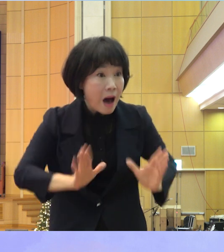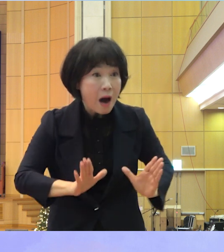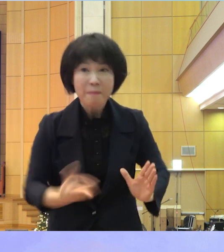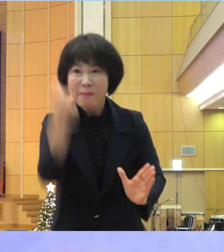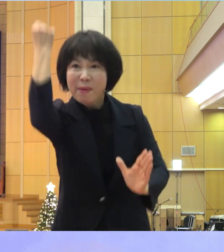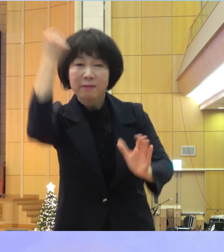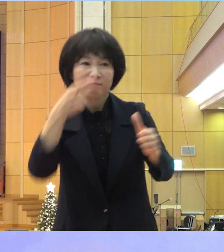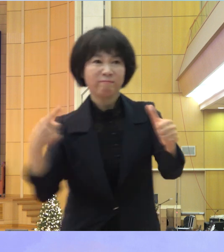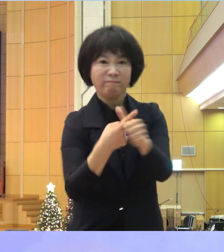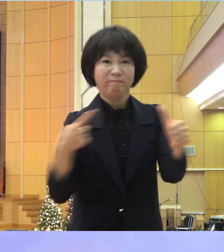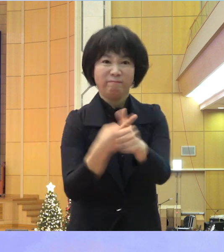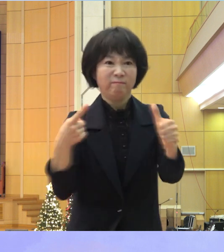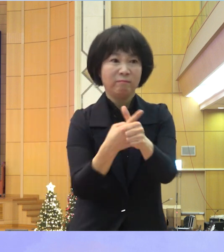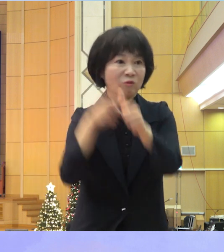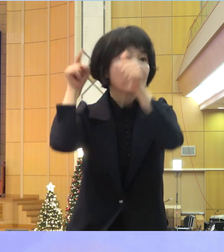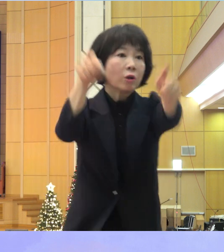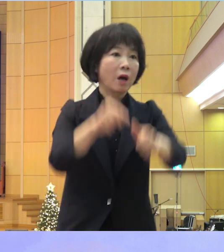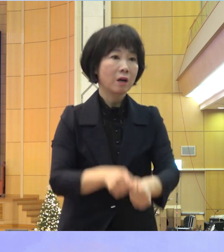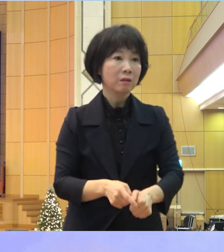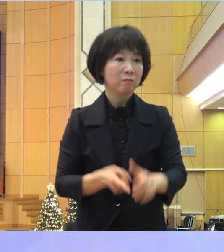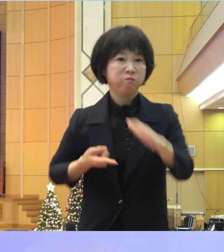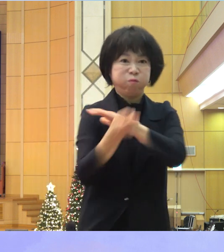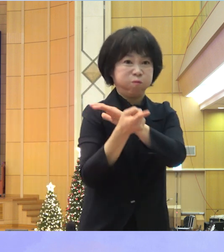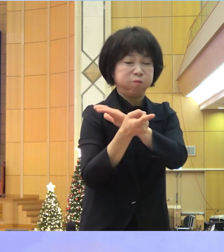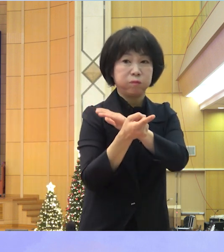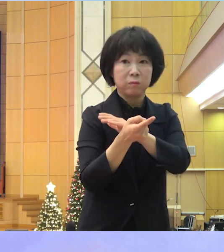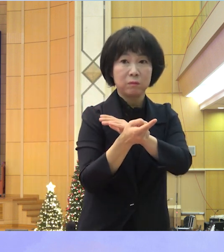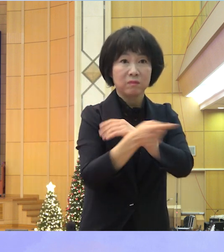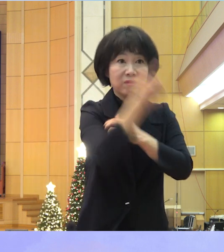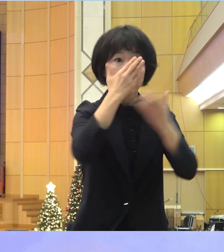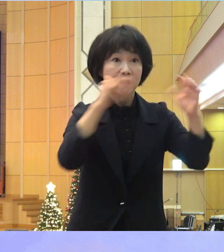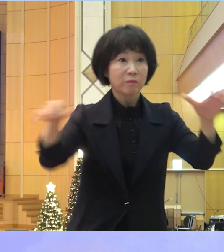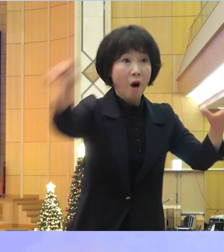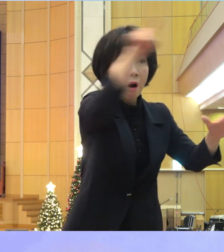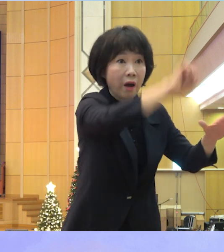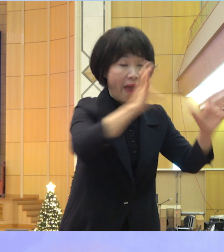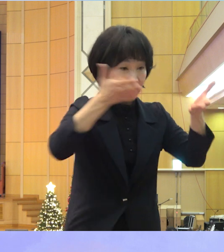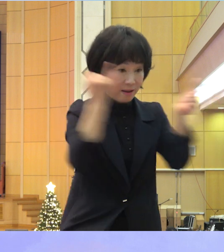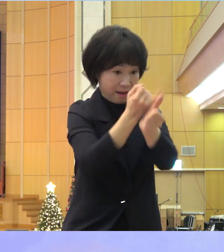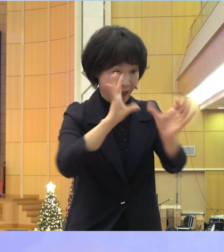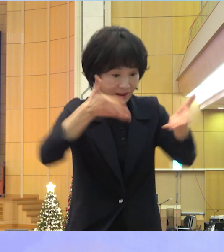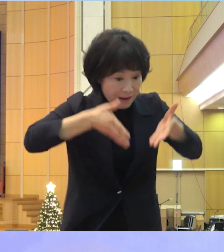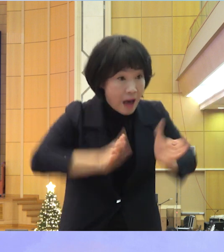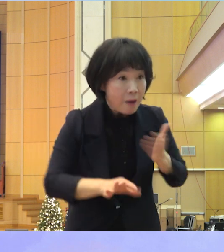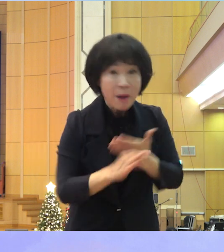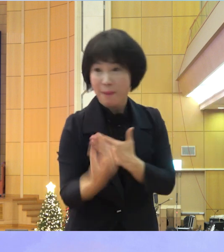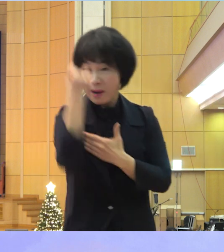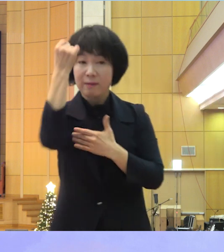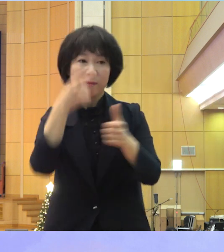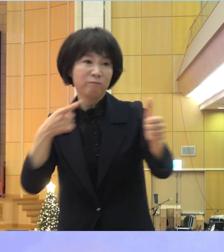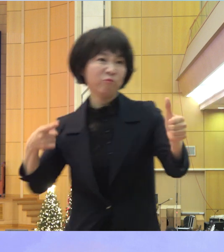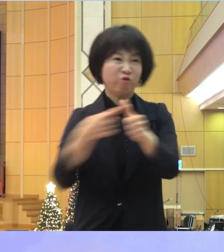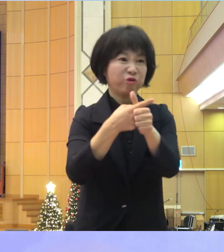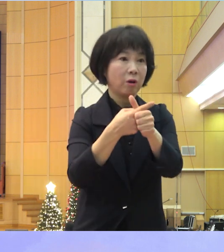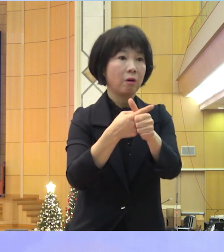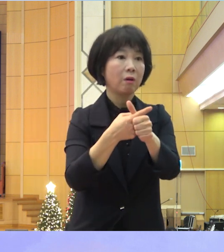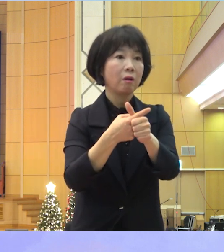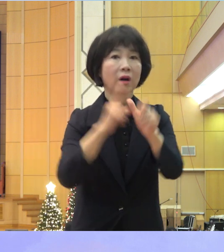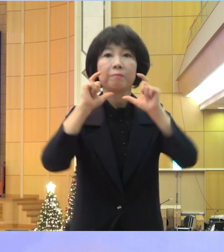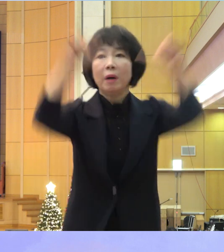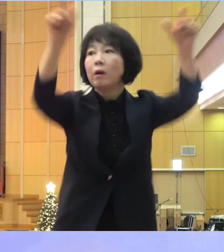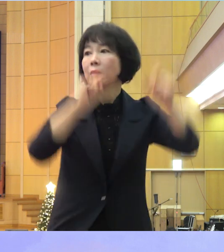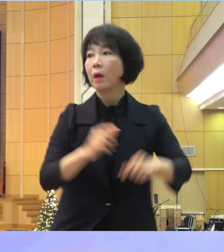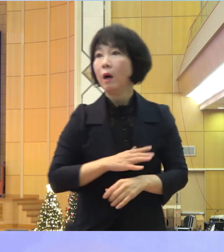태어나자마자 탯줄만 끊는 게 아니라 목을 그 자리에 잘리기 위해서 지금 칼 들고 있잖아. 그러니까 모세 어머니가 날래도 낳고 싶어도